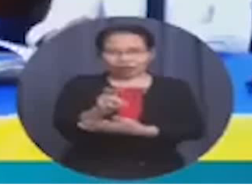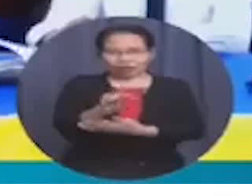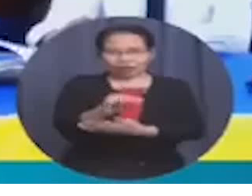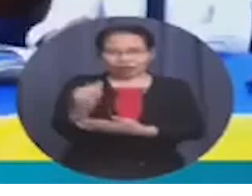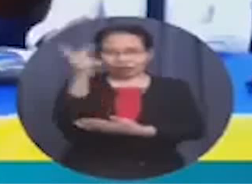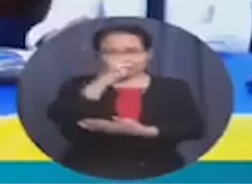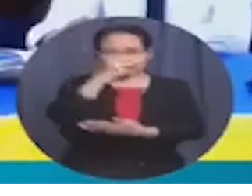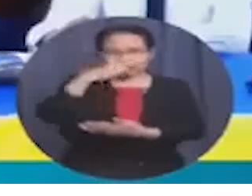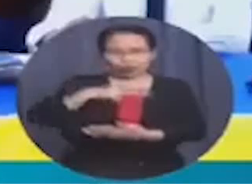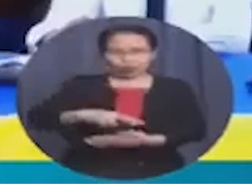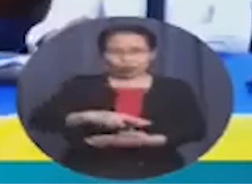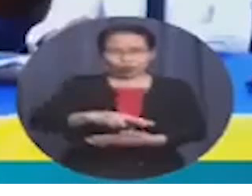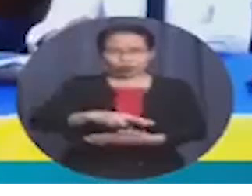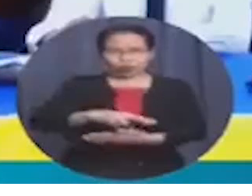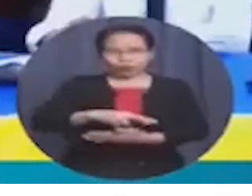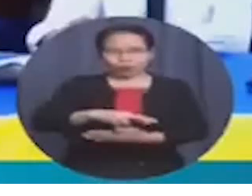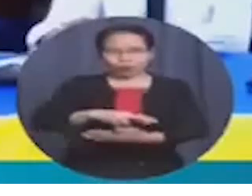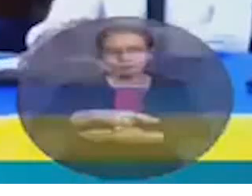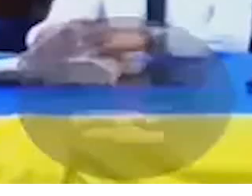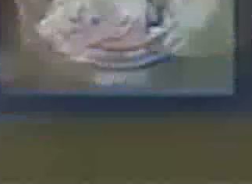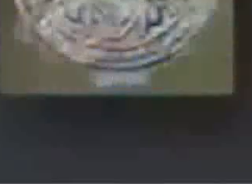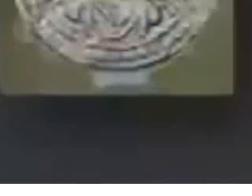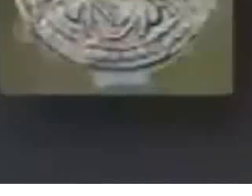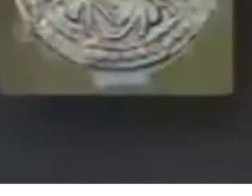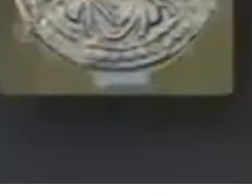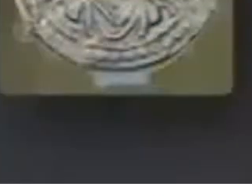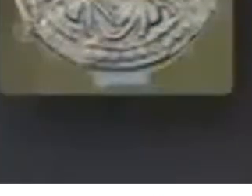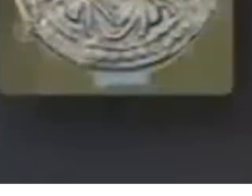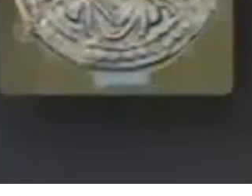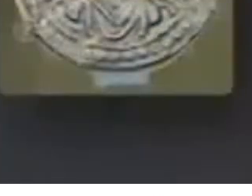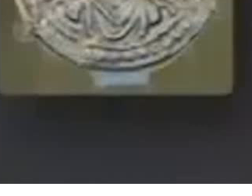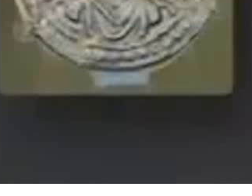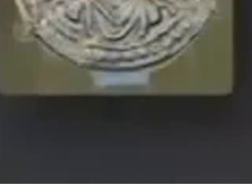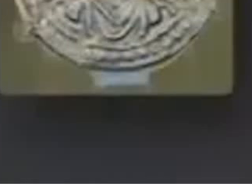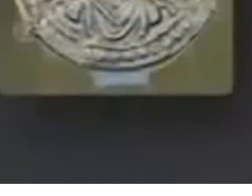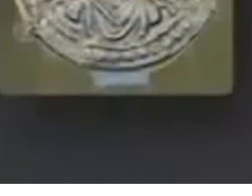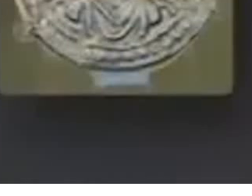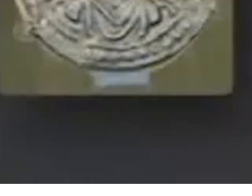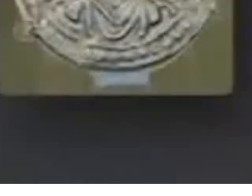Rome. Yun ang Sol Invictus na yan po